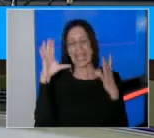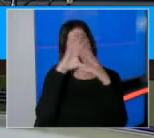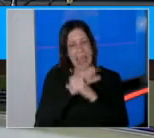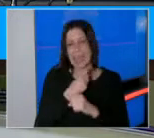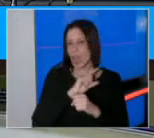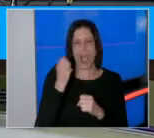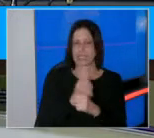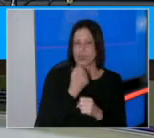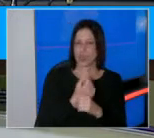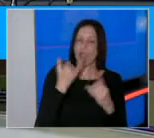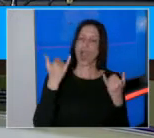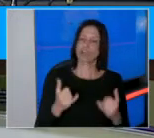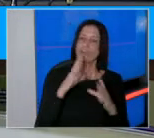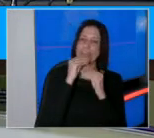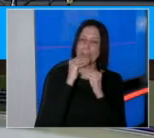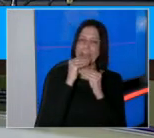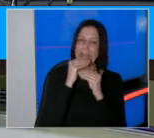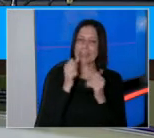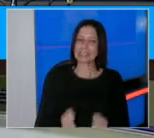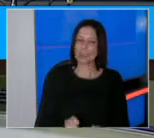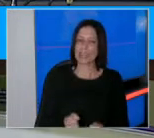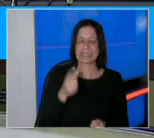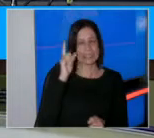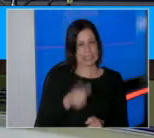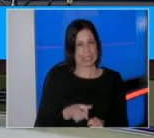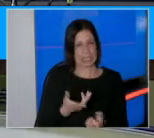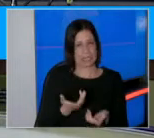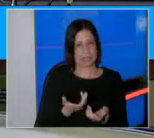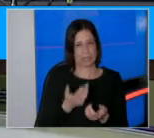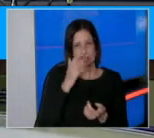עשו סגר לילי, עכשיו מדברים על ריסון, צריך בכלל?